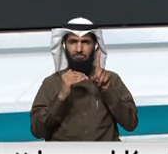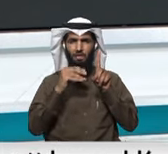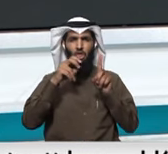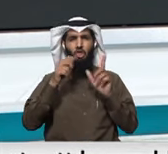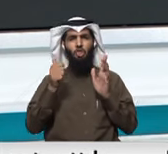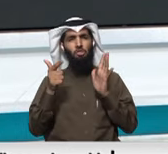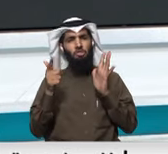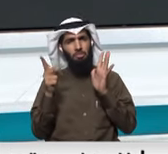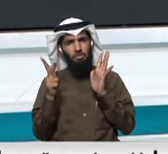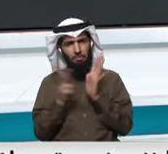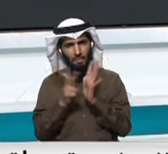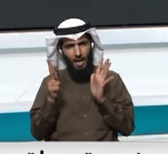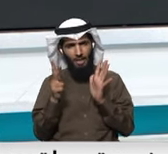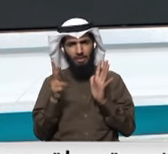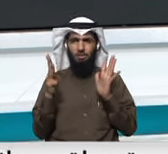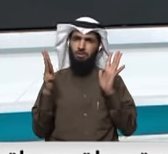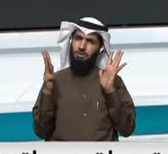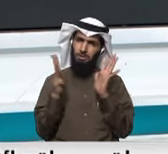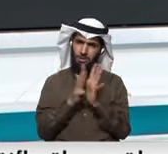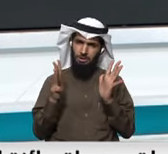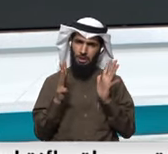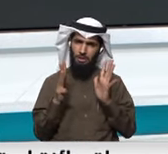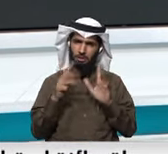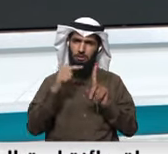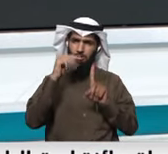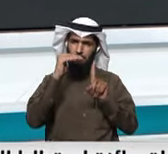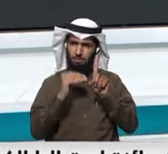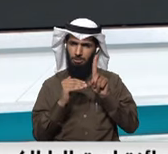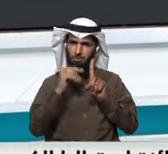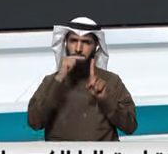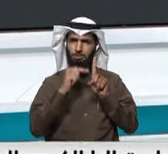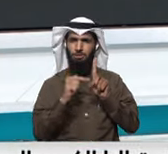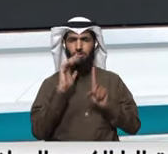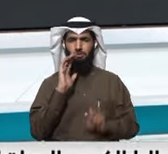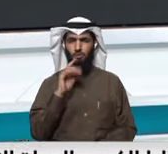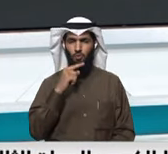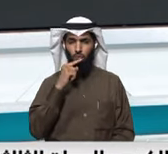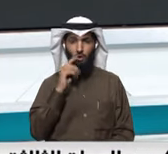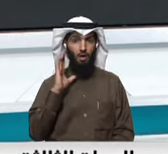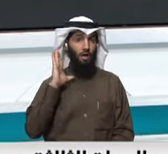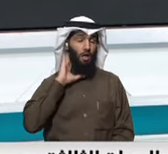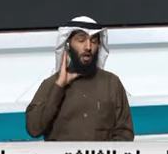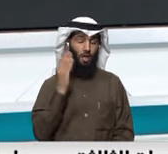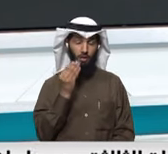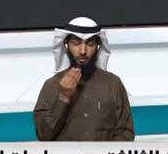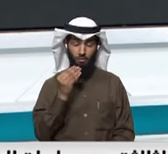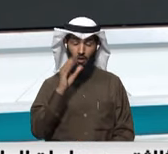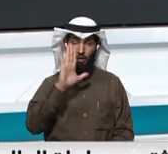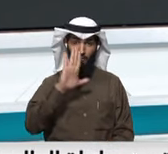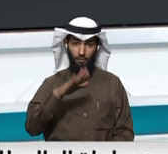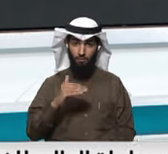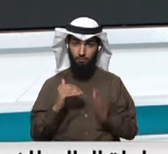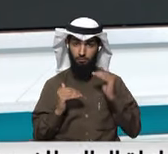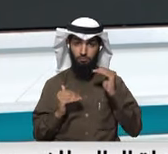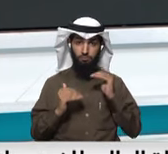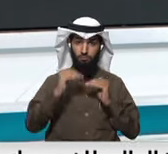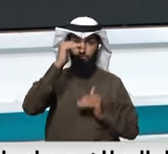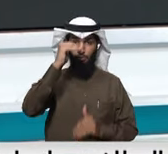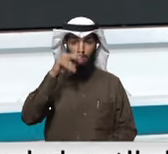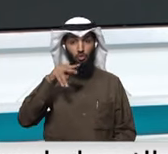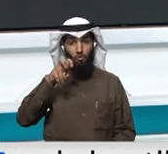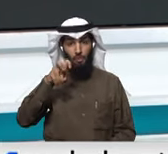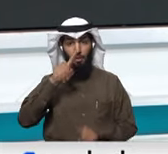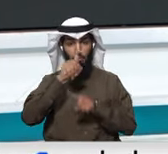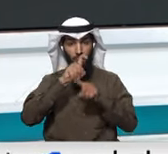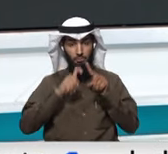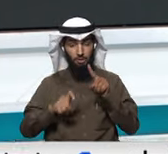18 الى ال 19 درجه مئويه اجواء بارده نسبيا ورطبه نسب الرطوبه تصل لل 80 و 90% واعلى من ذلك